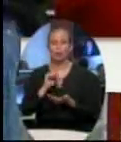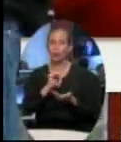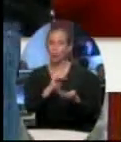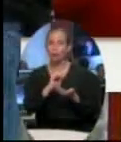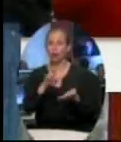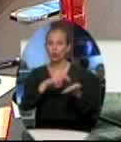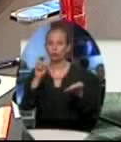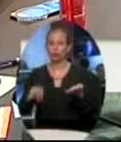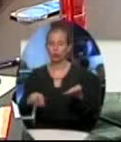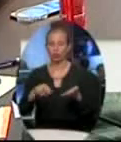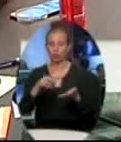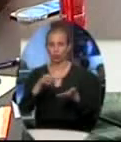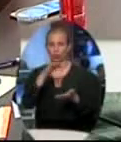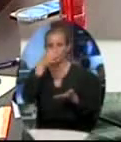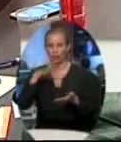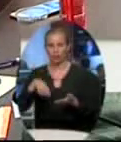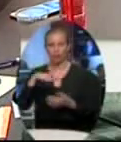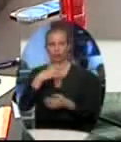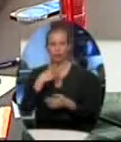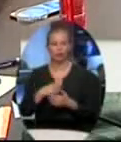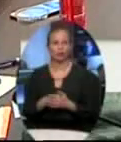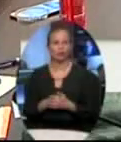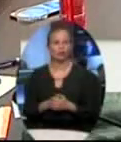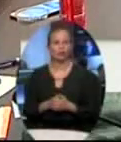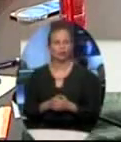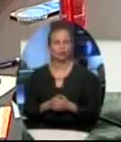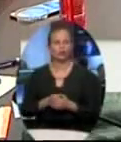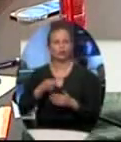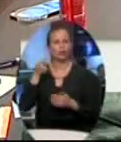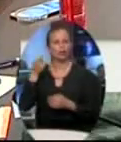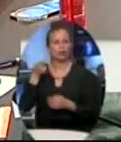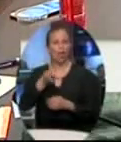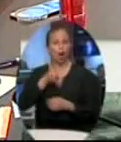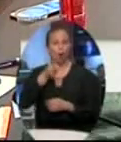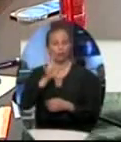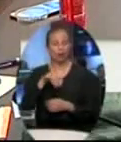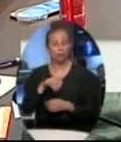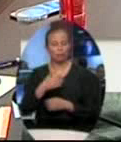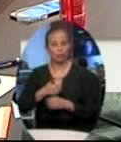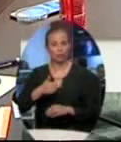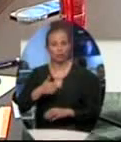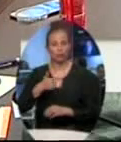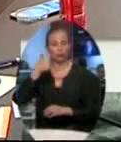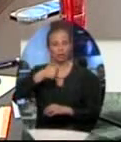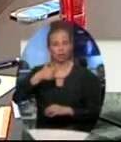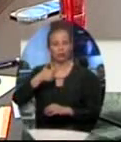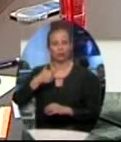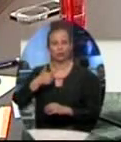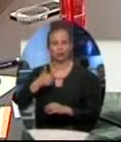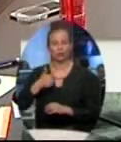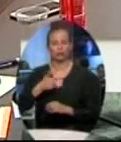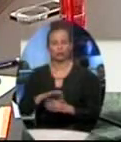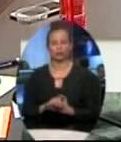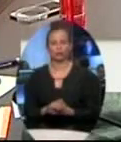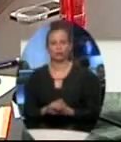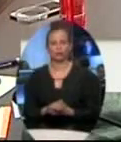את הארץ. אין יכולת לאכוף גם ברמה המנהלית, כי ברור לכל בר דעת שלהגיע למיצוי בהליך